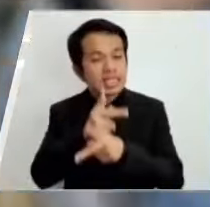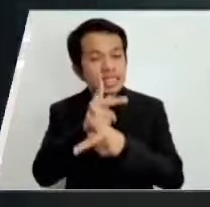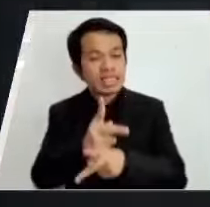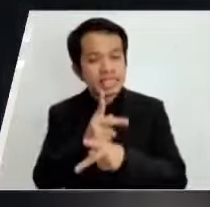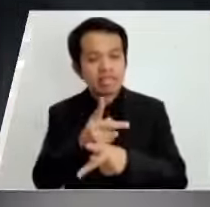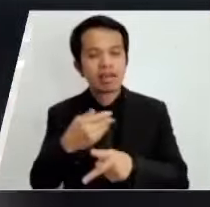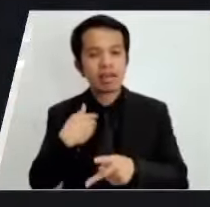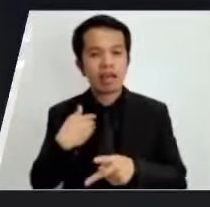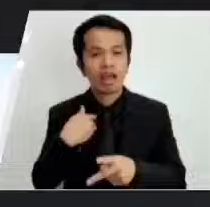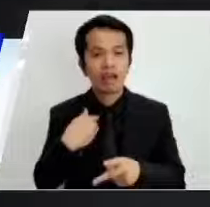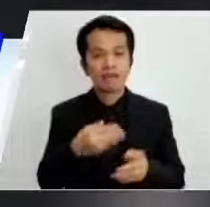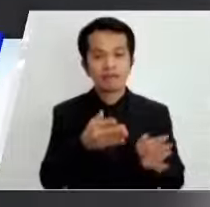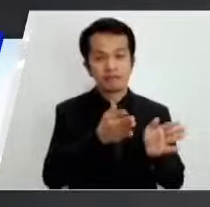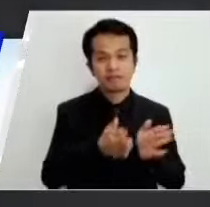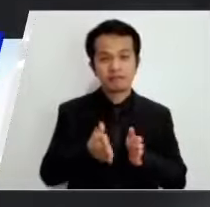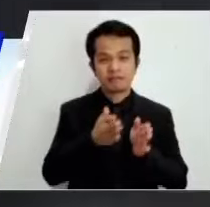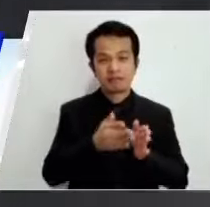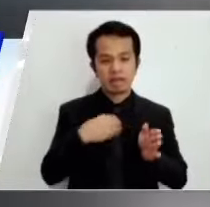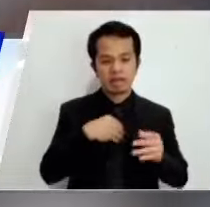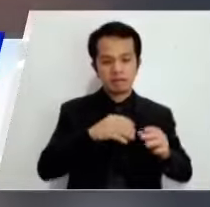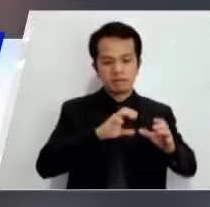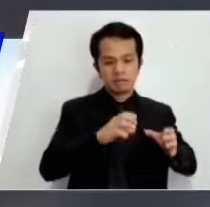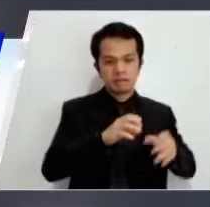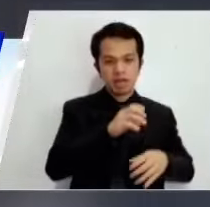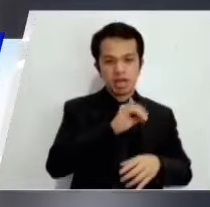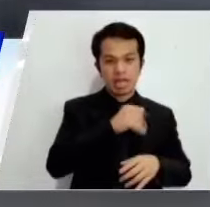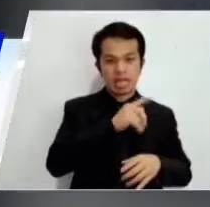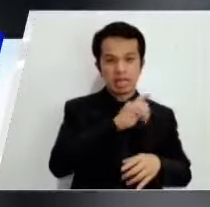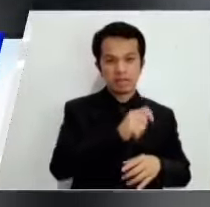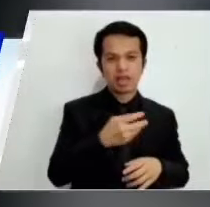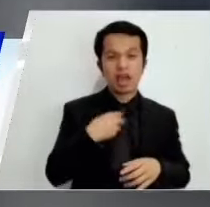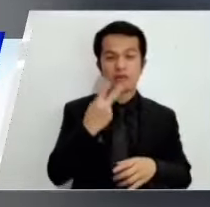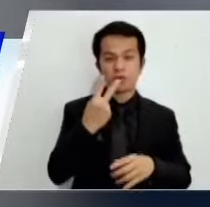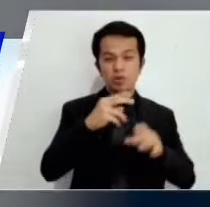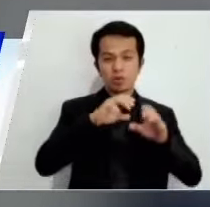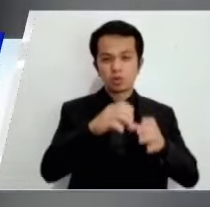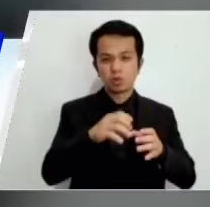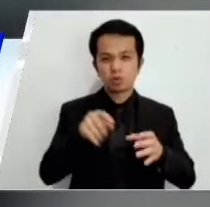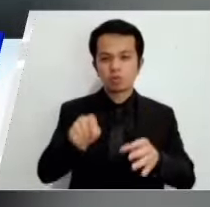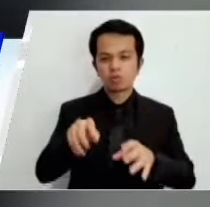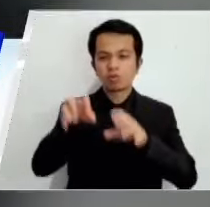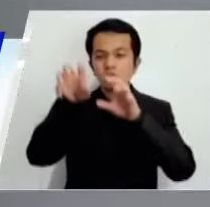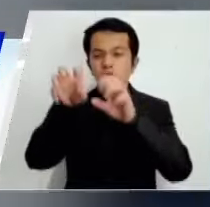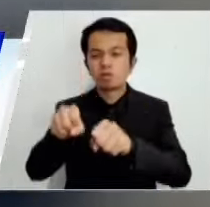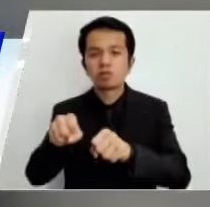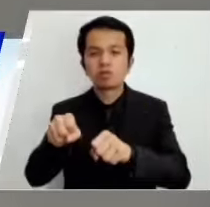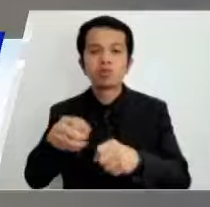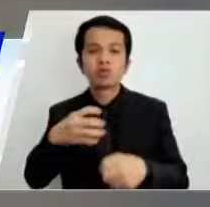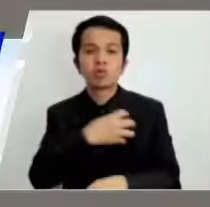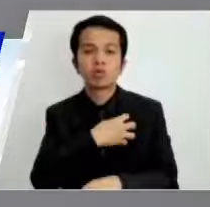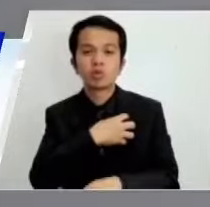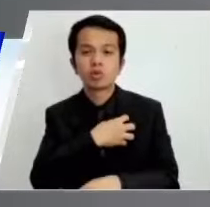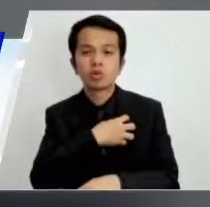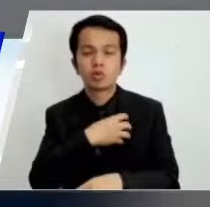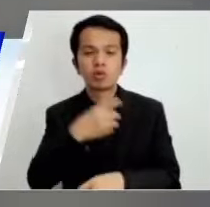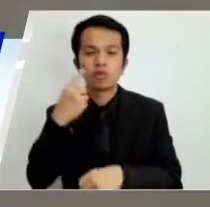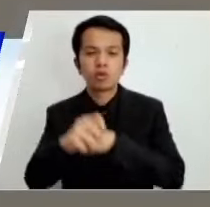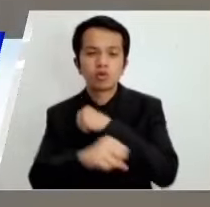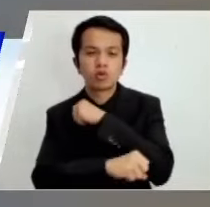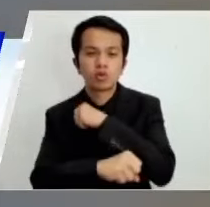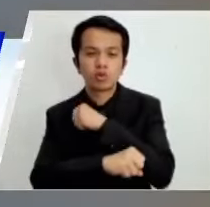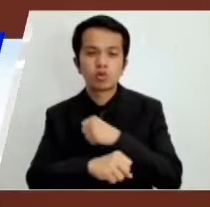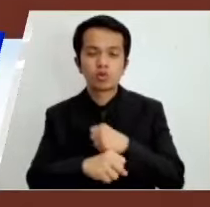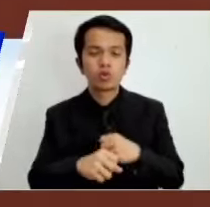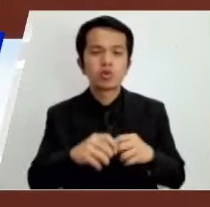sumabay, mga Ipit Gang tulad ng dalawang grupong hinuli ng mga undercover police ng Theft and Robbery Division ng Manila